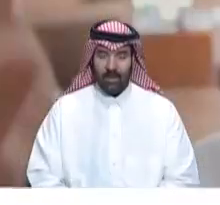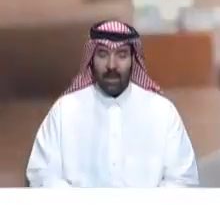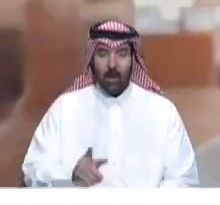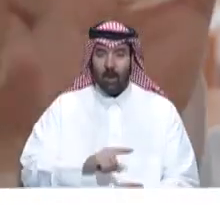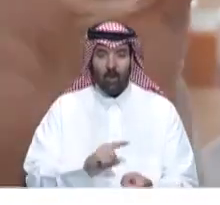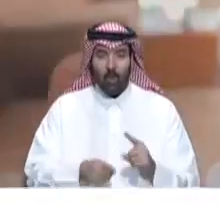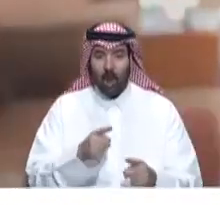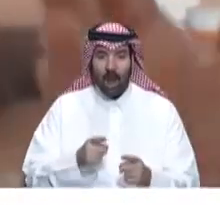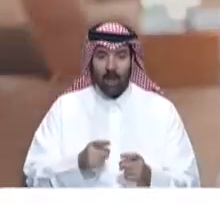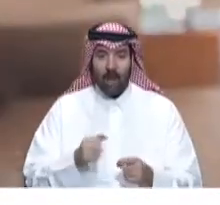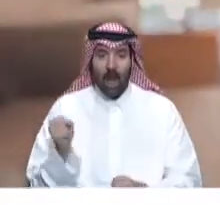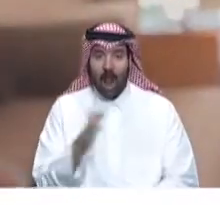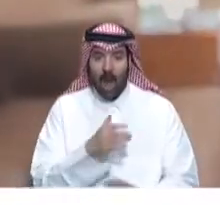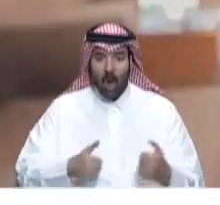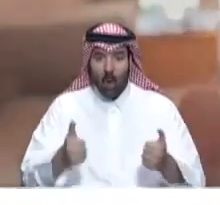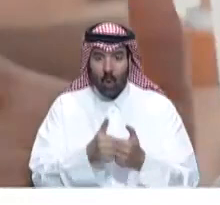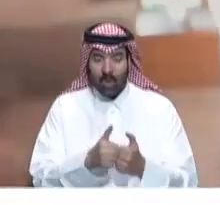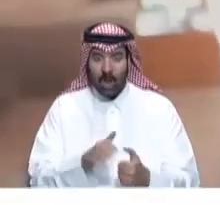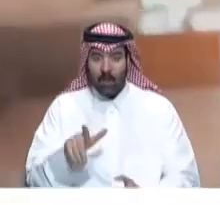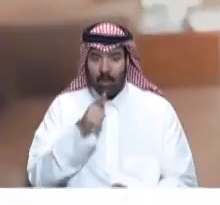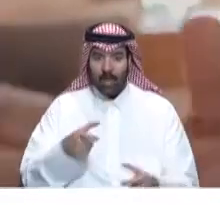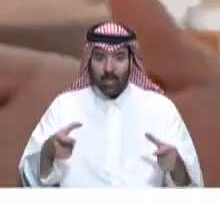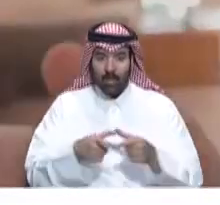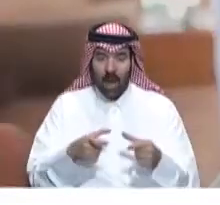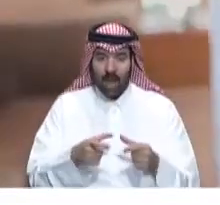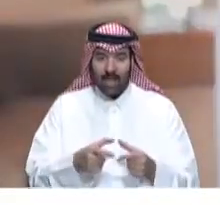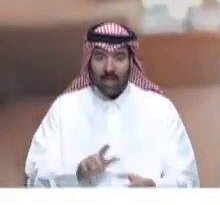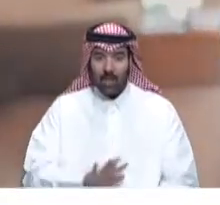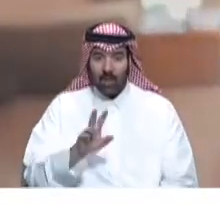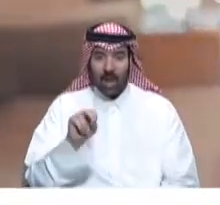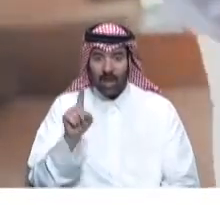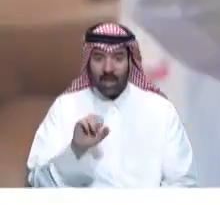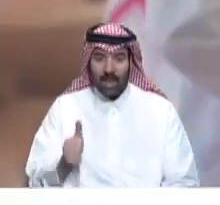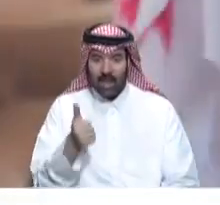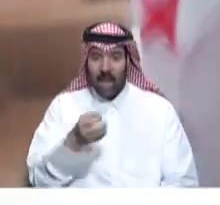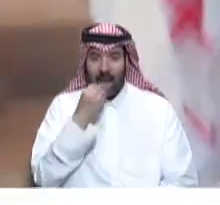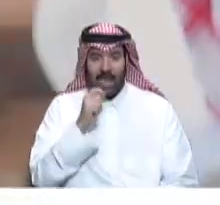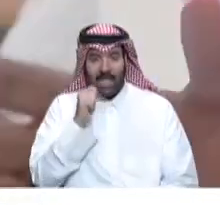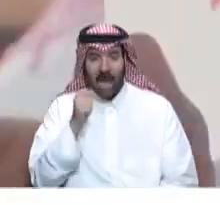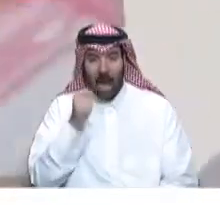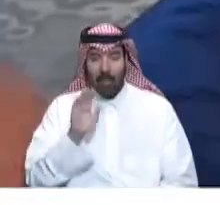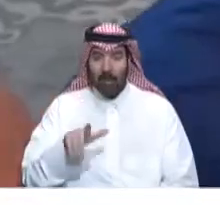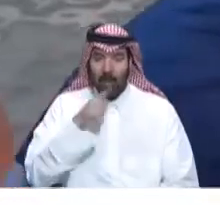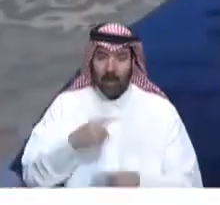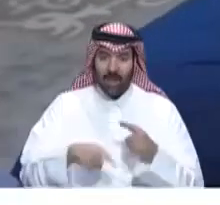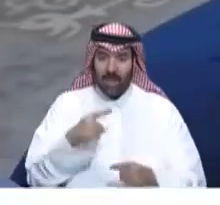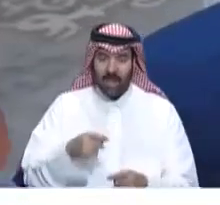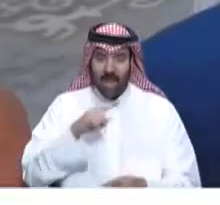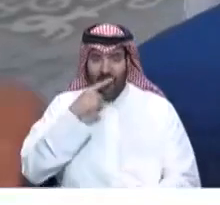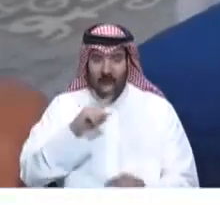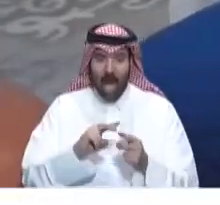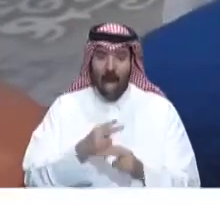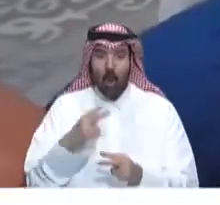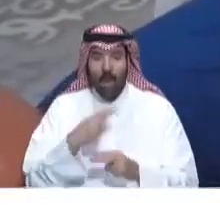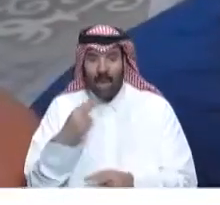كل العوائل تجتمع، أغلب أهل القريات يجتمعون إما على حميس كما ترون أو على حلويات